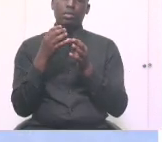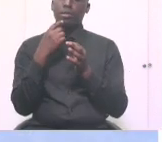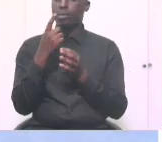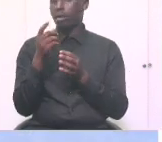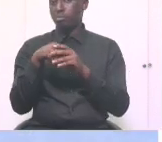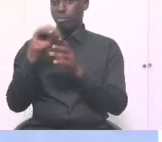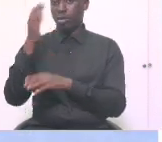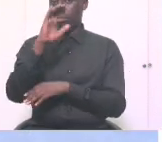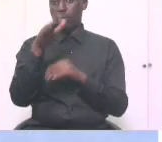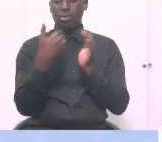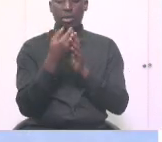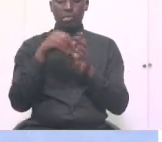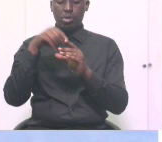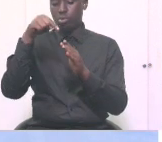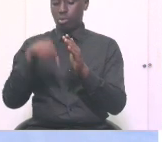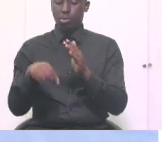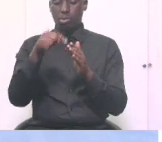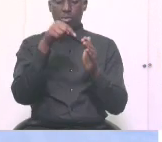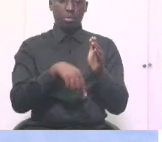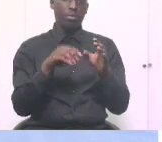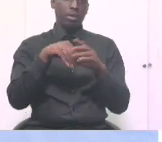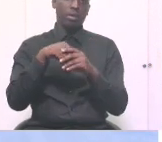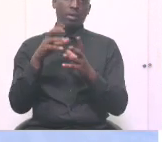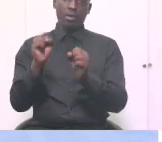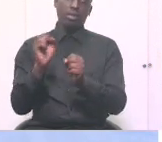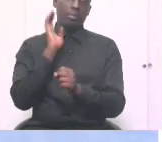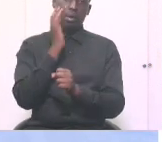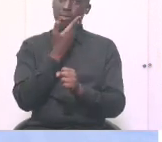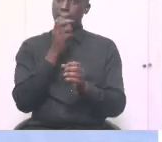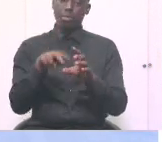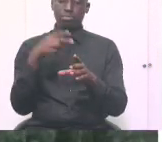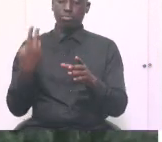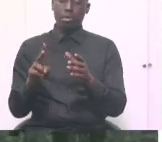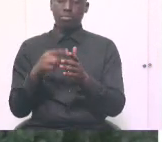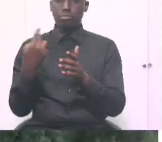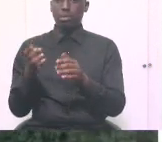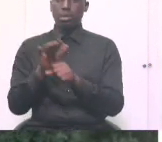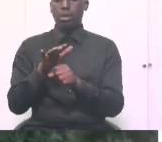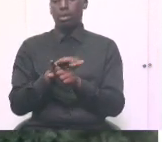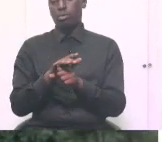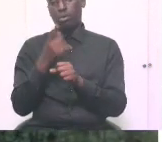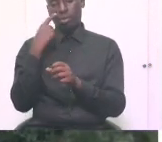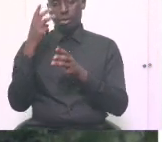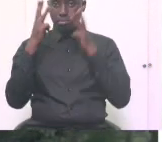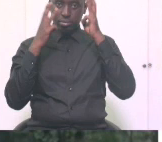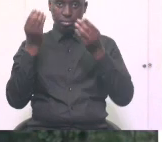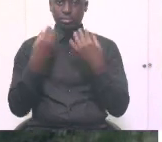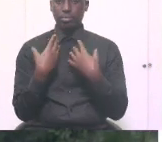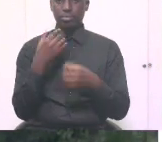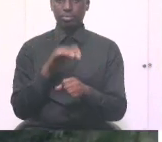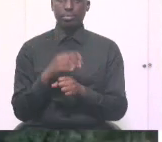bwo no mashyamba bose bose hari myo bagenda bacukura batega amazi kwasama za dumbura nyinshi gatuma no turage bagira impungenge nyine